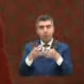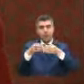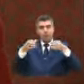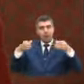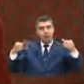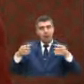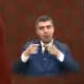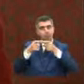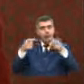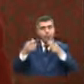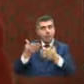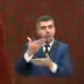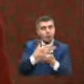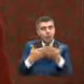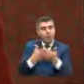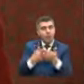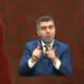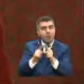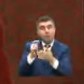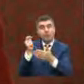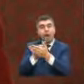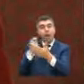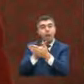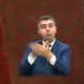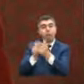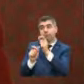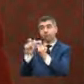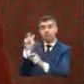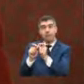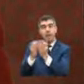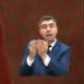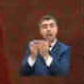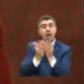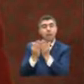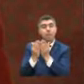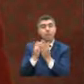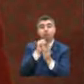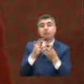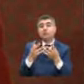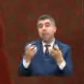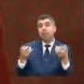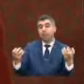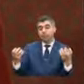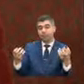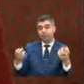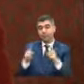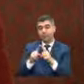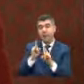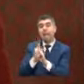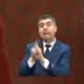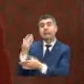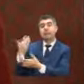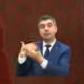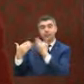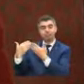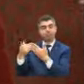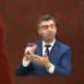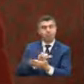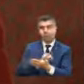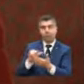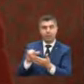ذلك، مع الطلب الكبير جدا على المؤسسات الجامعية، ما يمكنناش نواجهه بطريقة تقليدية، أي مزيد